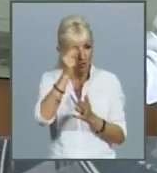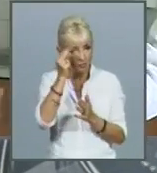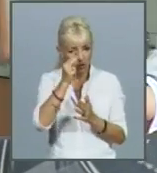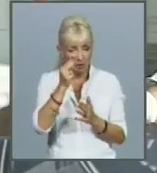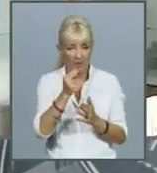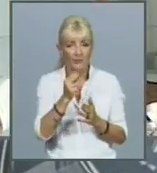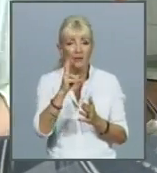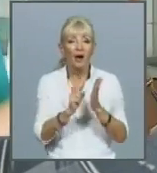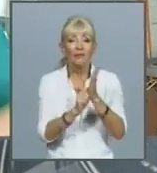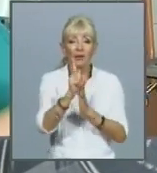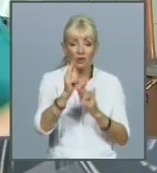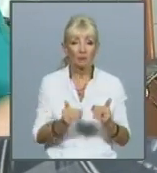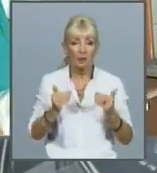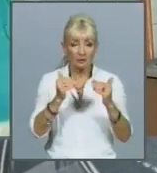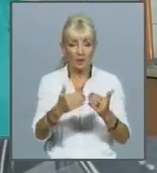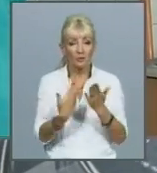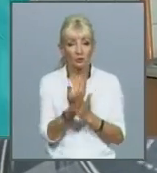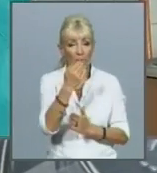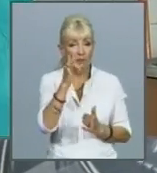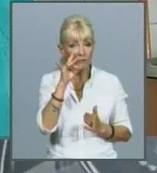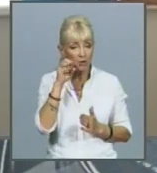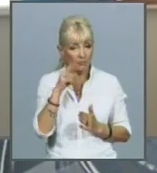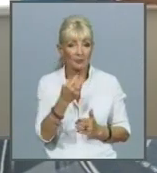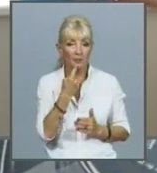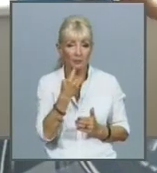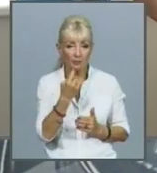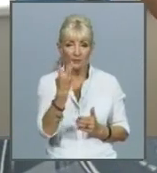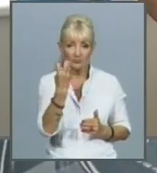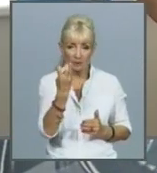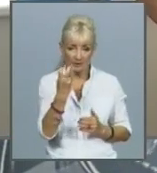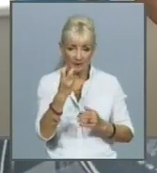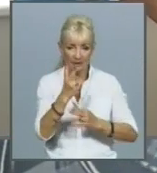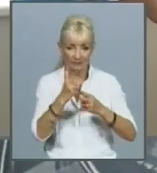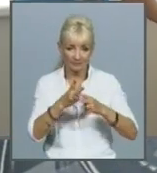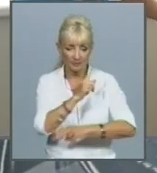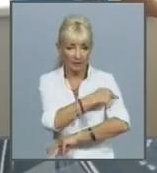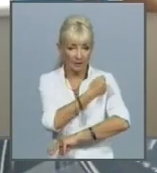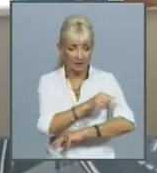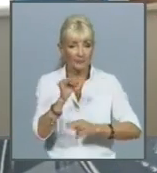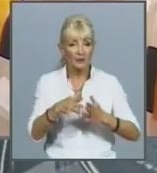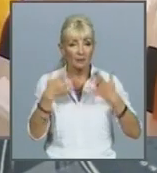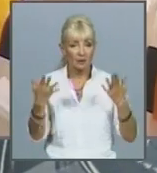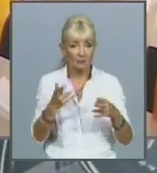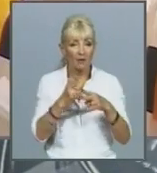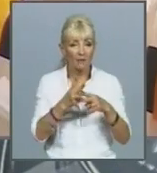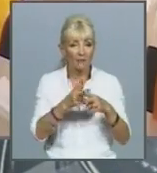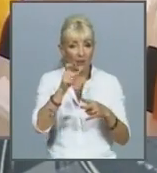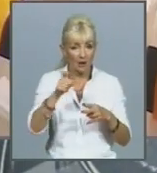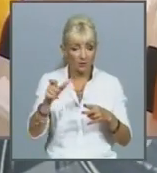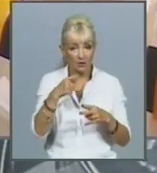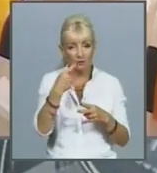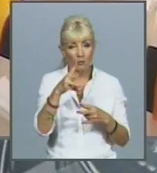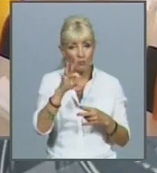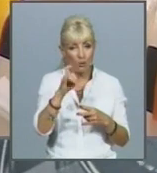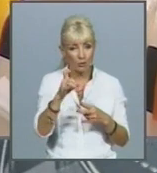на початковому етапі новий формат випробували майже у 300 медзакладах. І більшість лікарів, з якими УМОЗ тримали